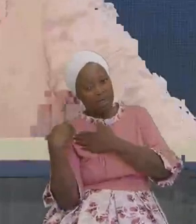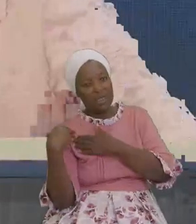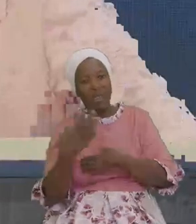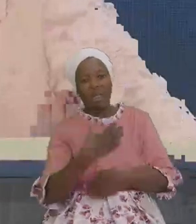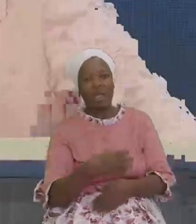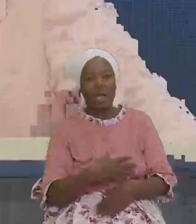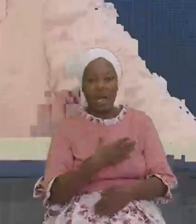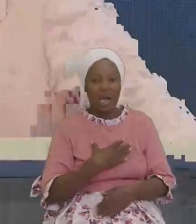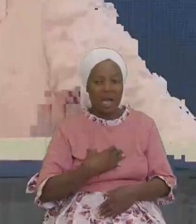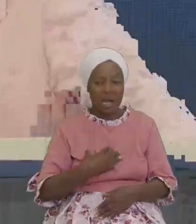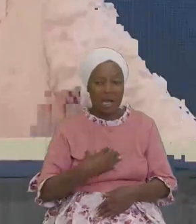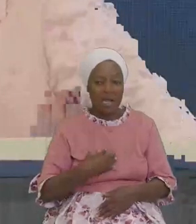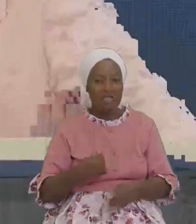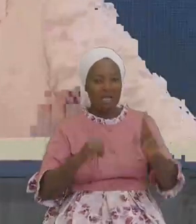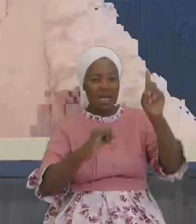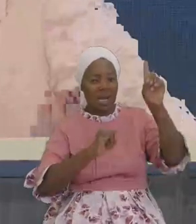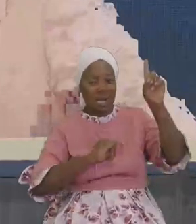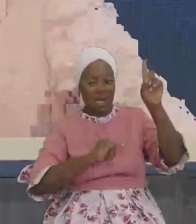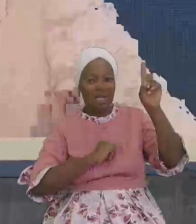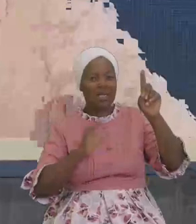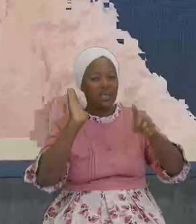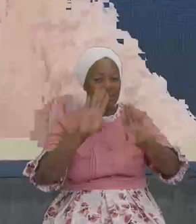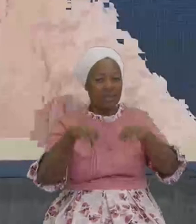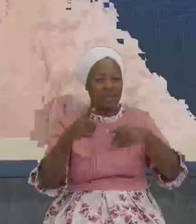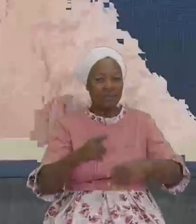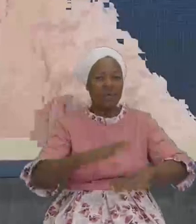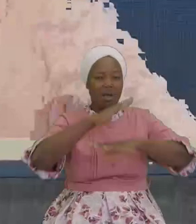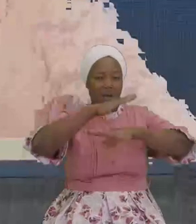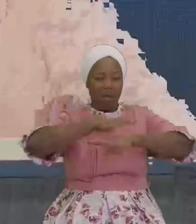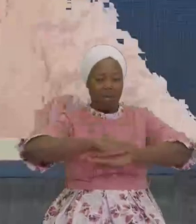et je vous donnerai du repos.